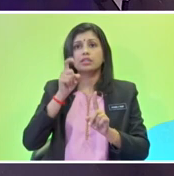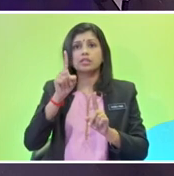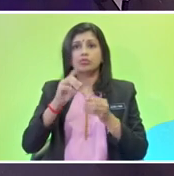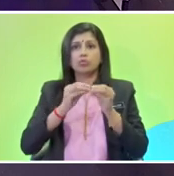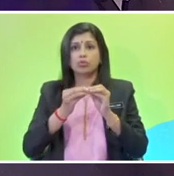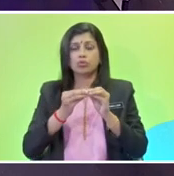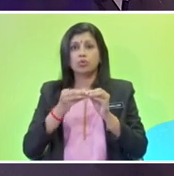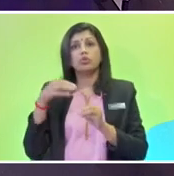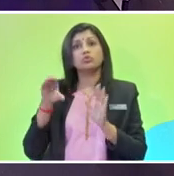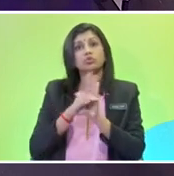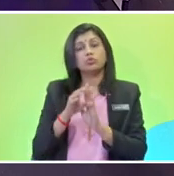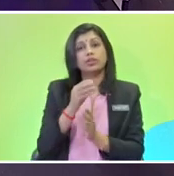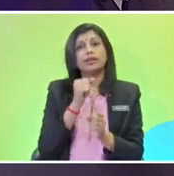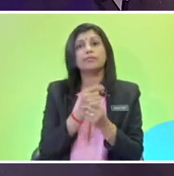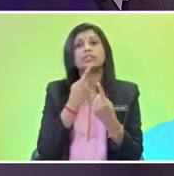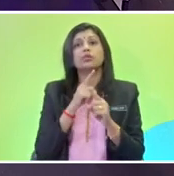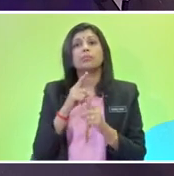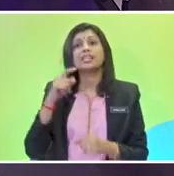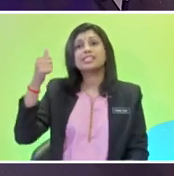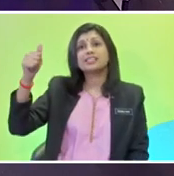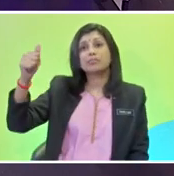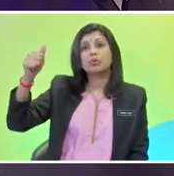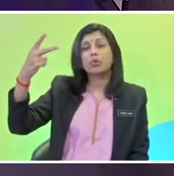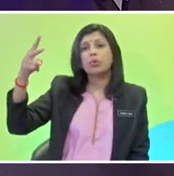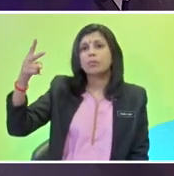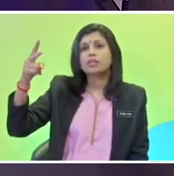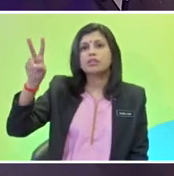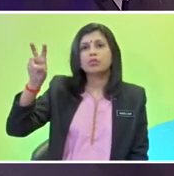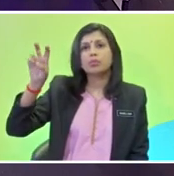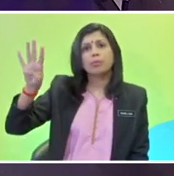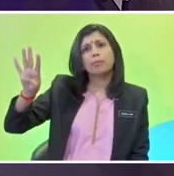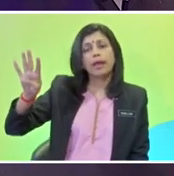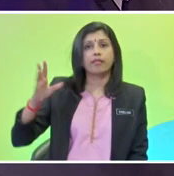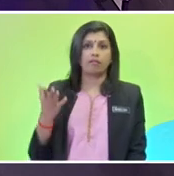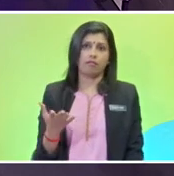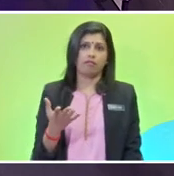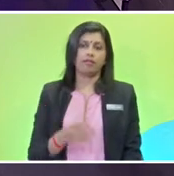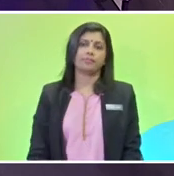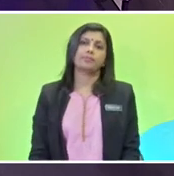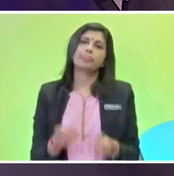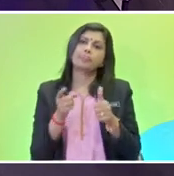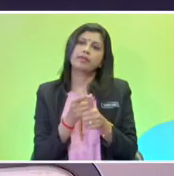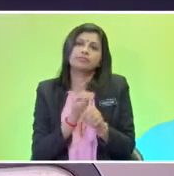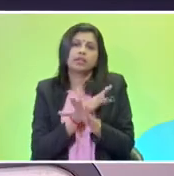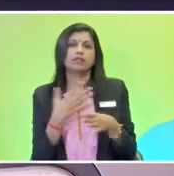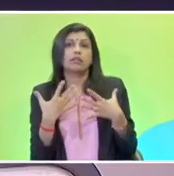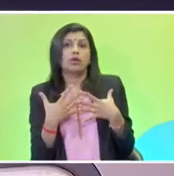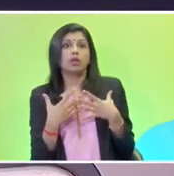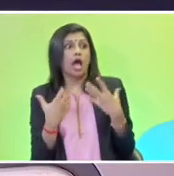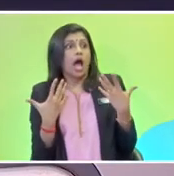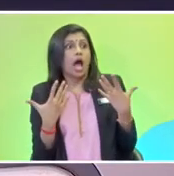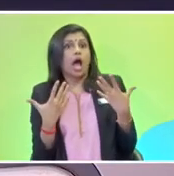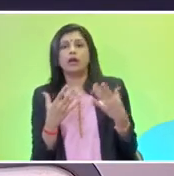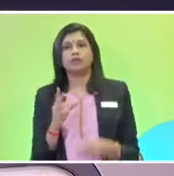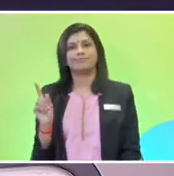Cikgu? Okey. Yang pertama, jangan takut dengan angka. Takut sikitlah Cikgu. Jangan takut. Dan yang kedua, kita gunakan balik apa